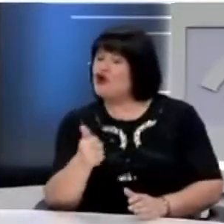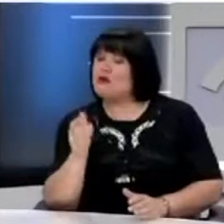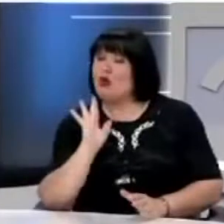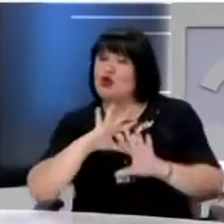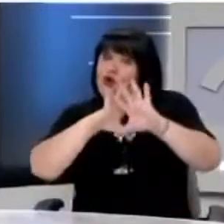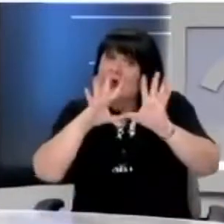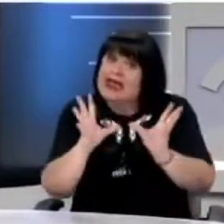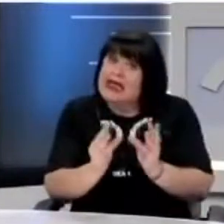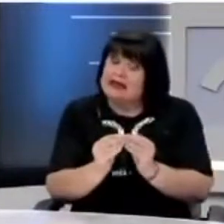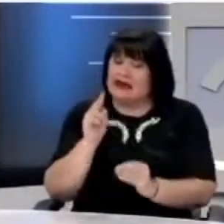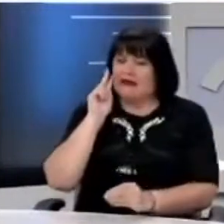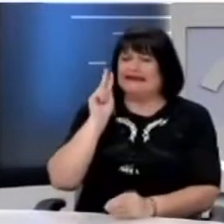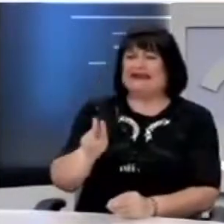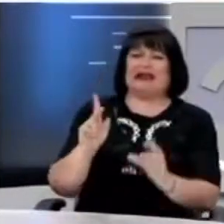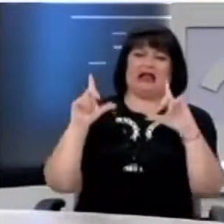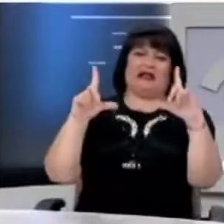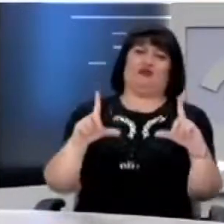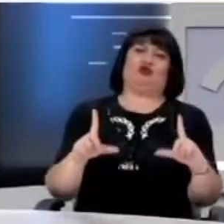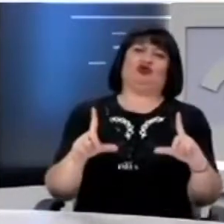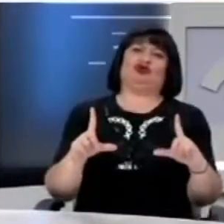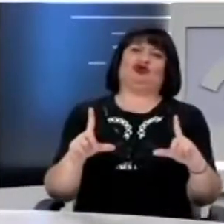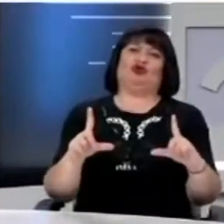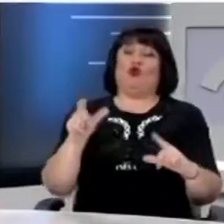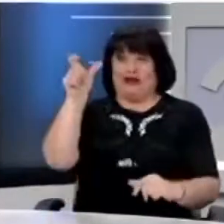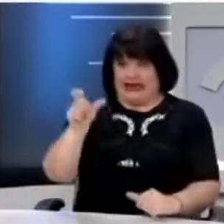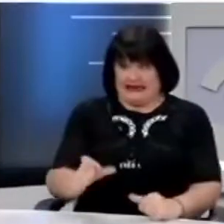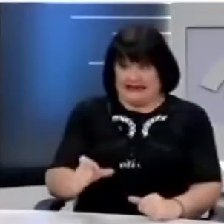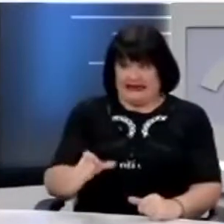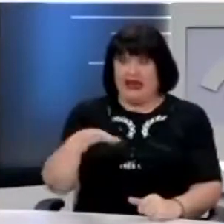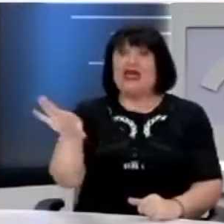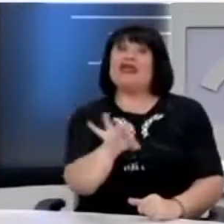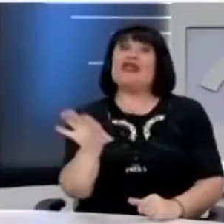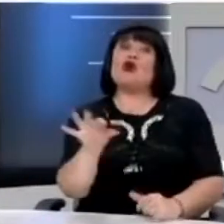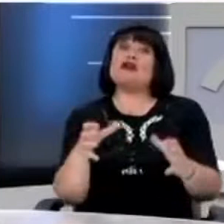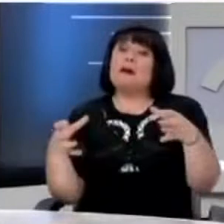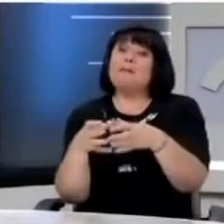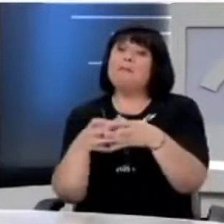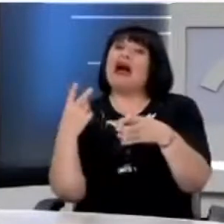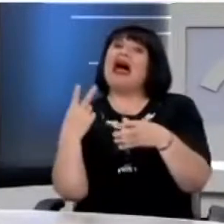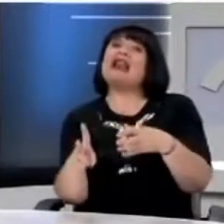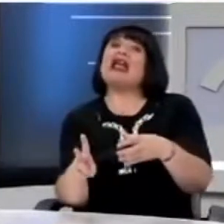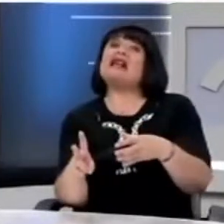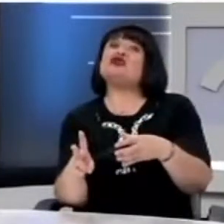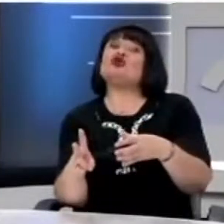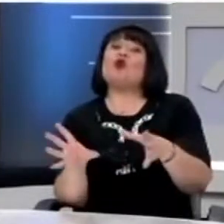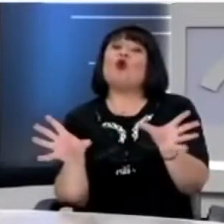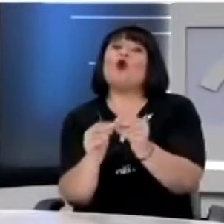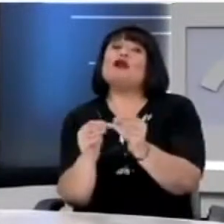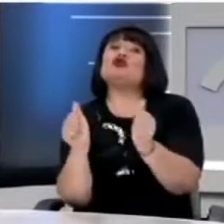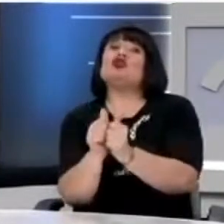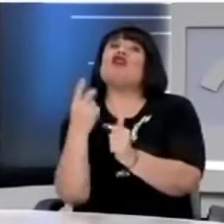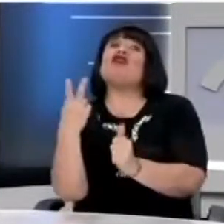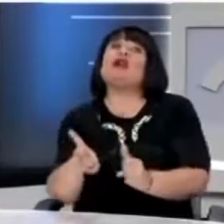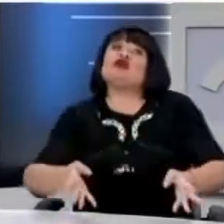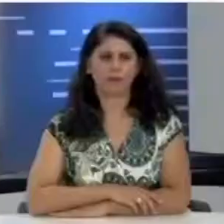Αφορούσε τη γενικότερη εντύπωση, κύριε Τσίπρα, ότι διορίζατε την παρέα σας και του κοσκολητού σας και τους φίλους